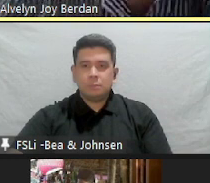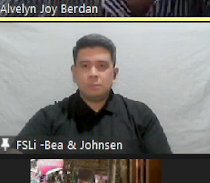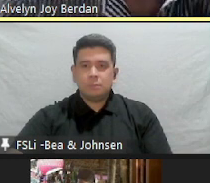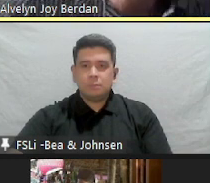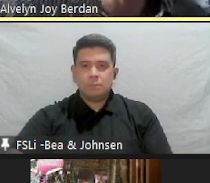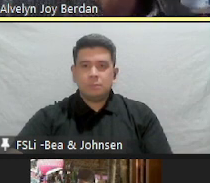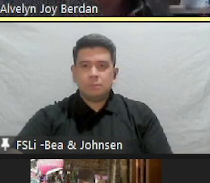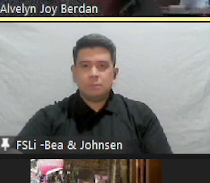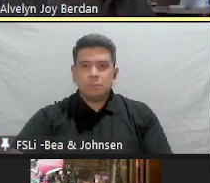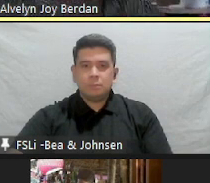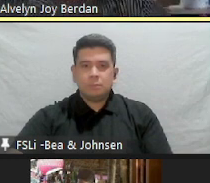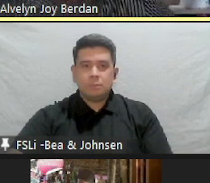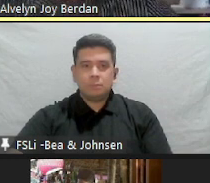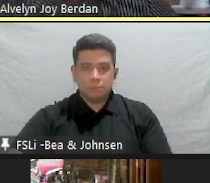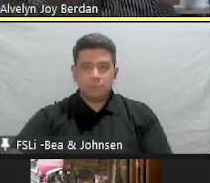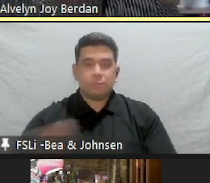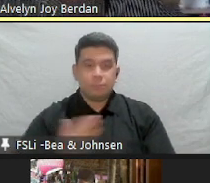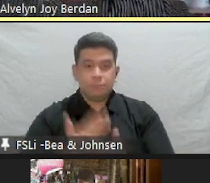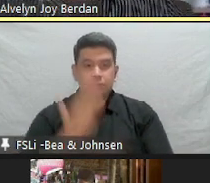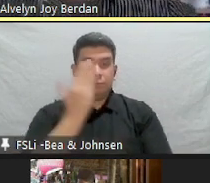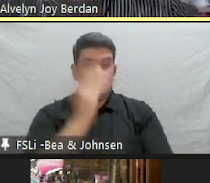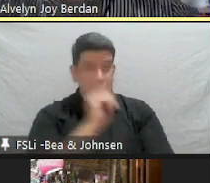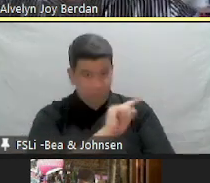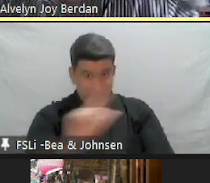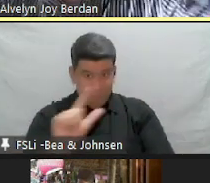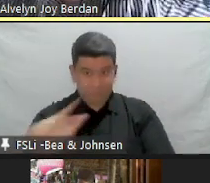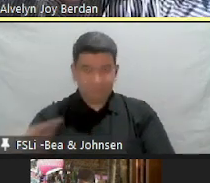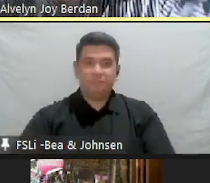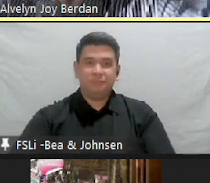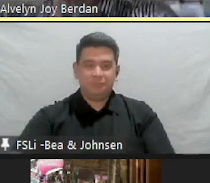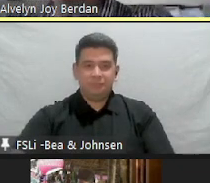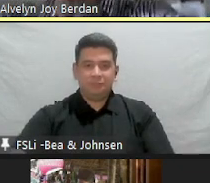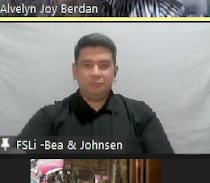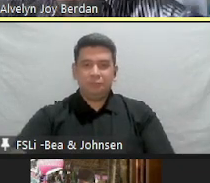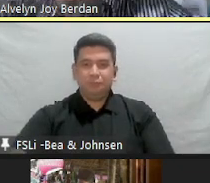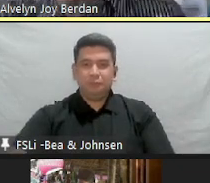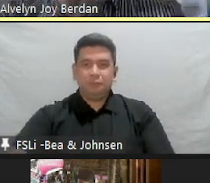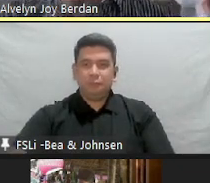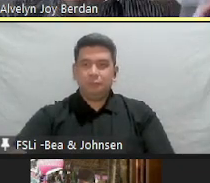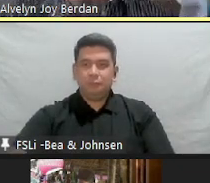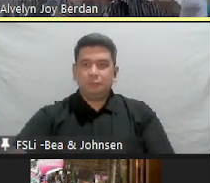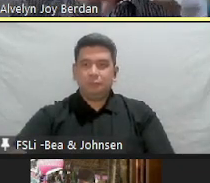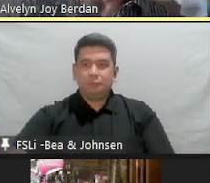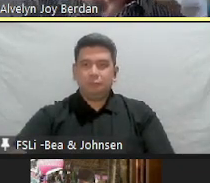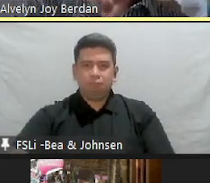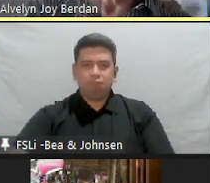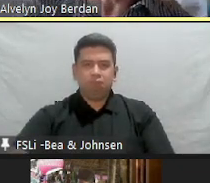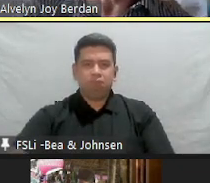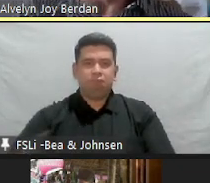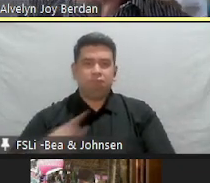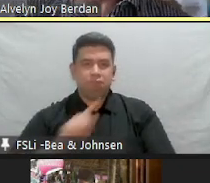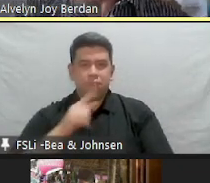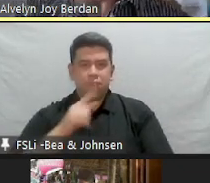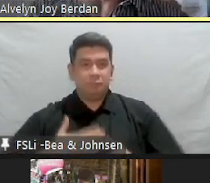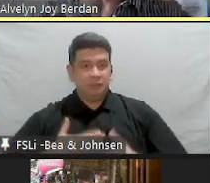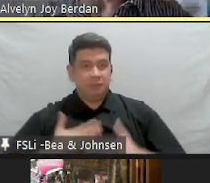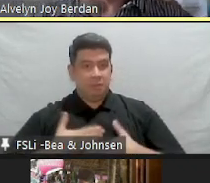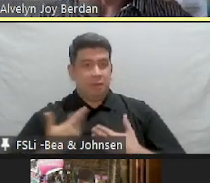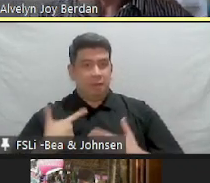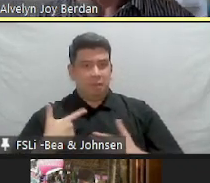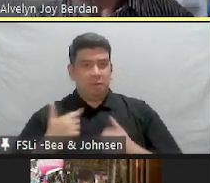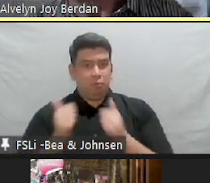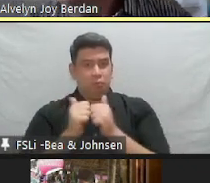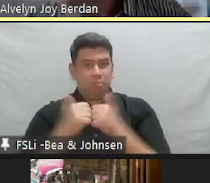Sige po, magandang umaga po sa atin lahat. Natutuwa po tayo dahil mayroon tayong mga kasamang kabataan mula po